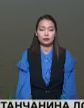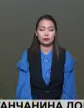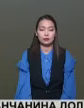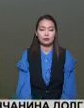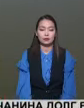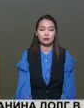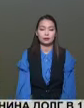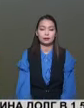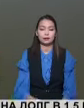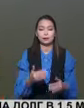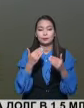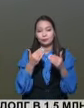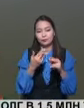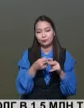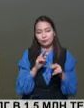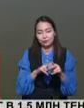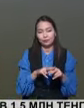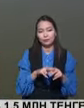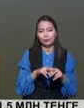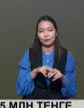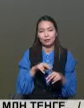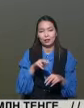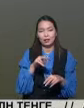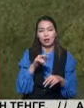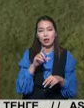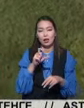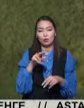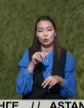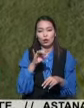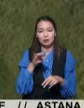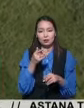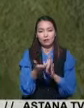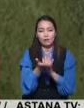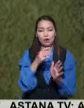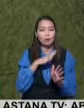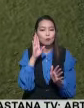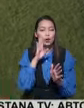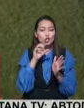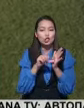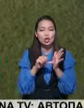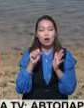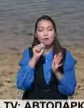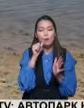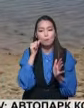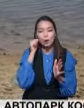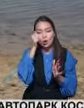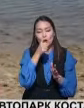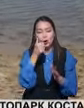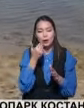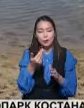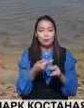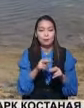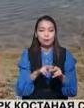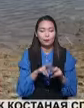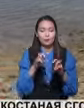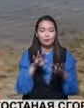Тело 32-летнего Эдуарда Победимова достали из воды на водохранилище Донгелек 6 августа прошлого года. Накануне он, находясь